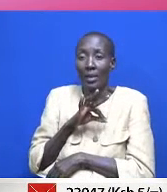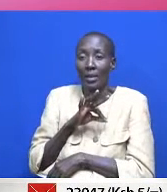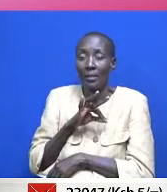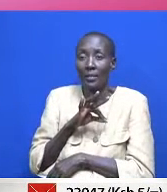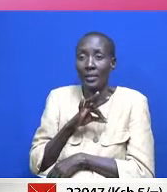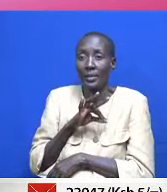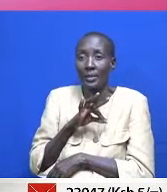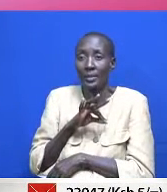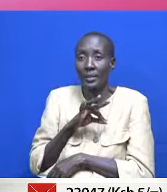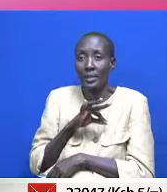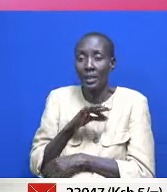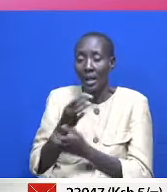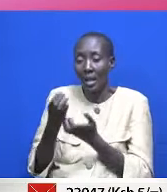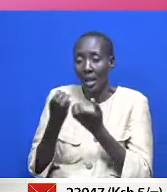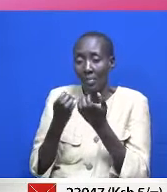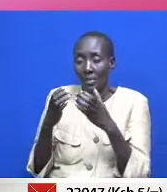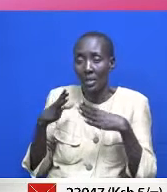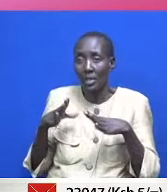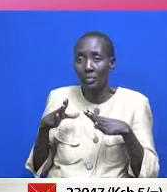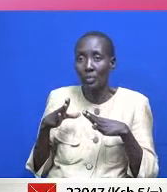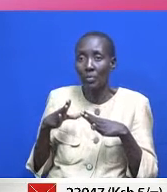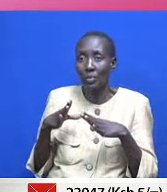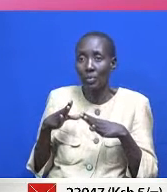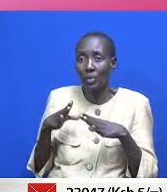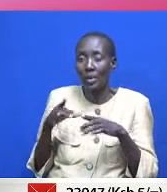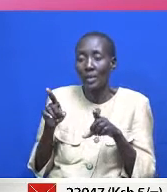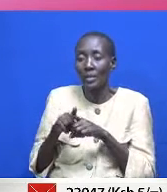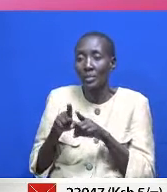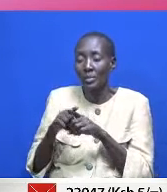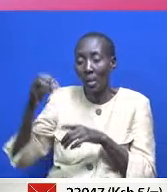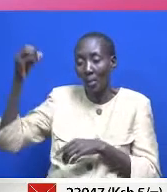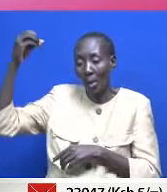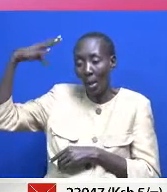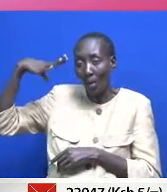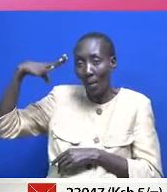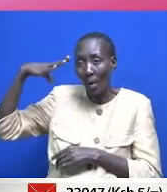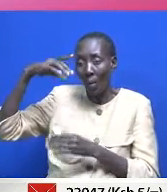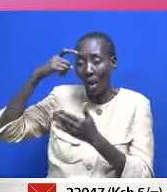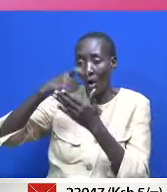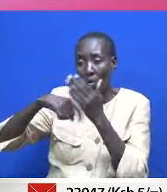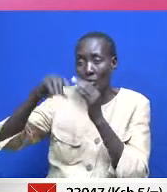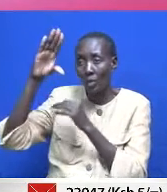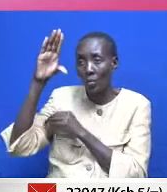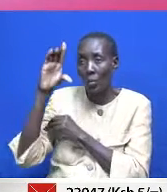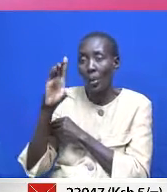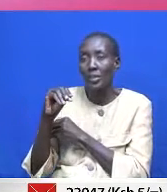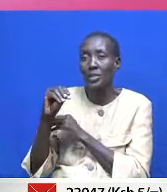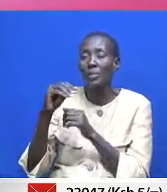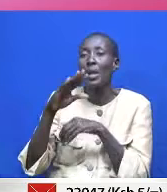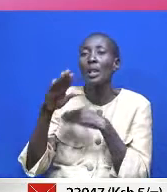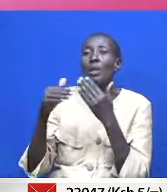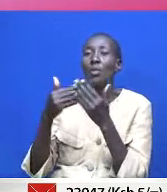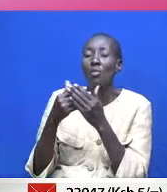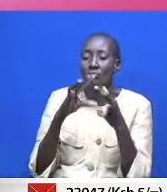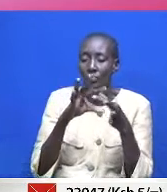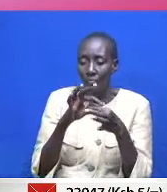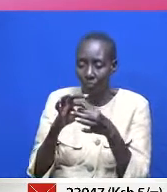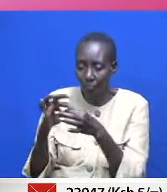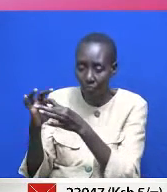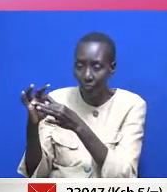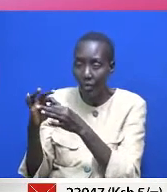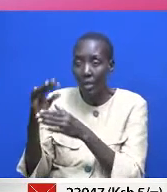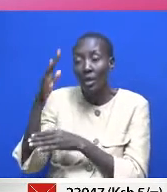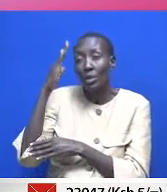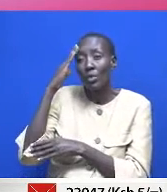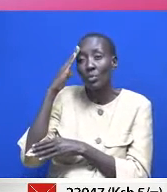zinanufaisha wafanyabiashara. Inahitaji bei ya umeme iwe nafuu. Inahitaji pia washikadau wote washikane wajue kwamba ni vitu gani